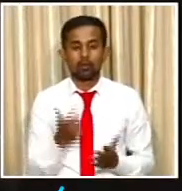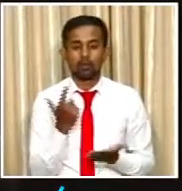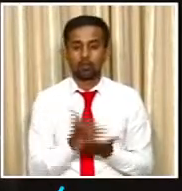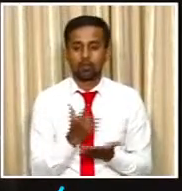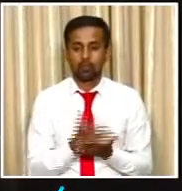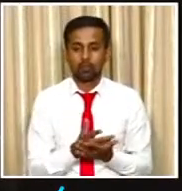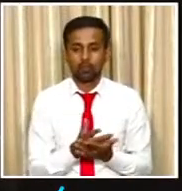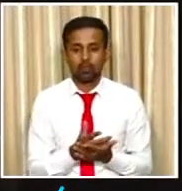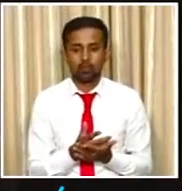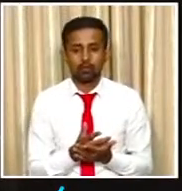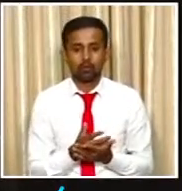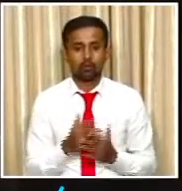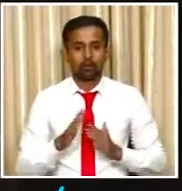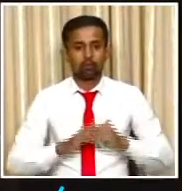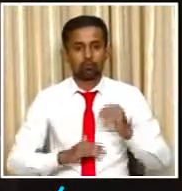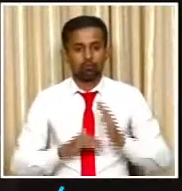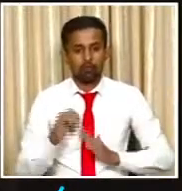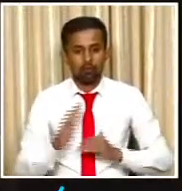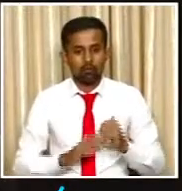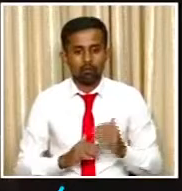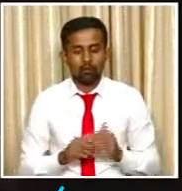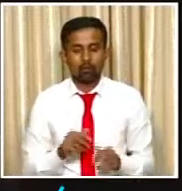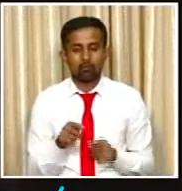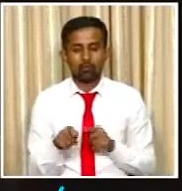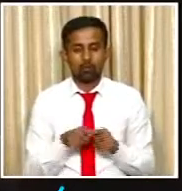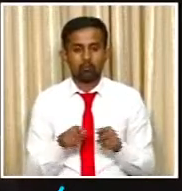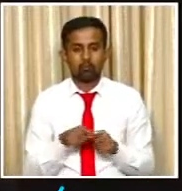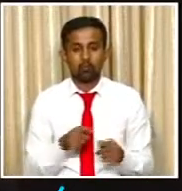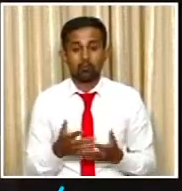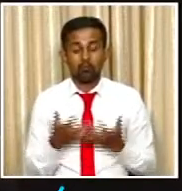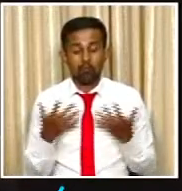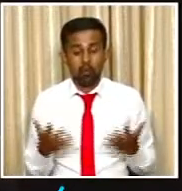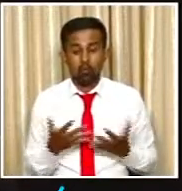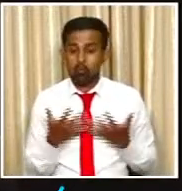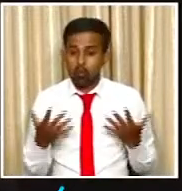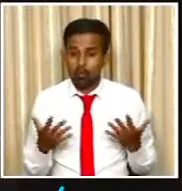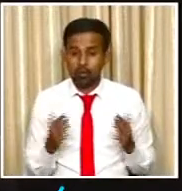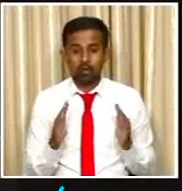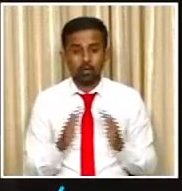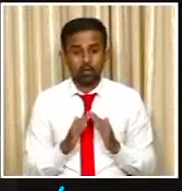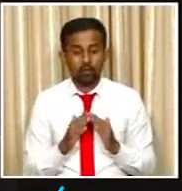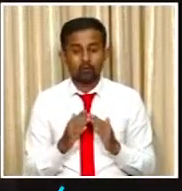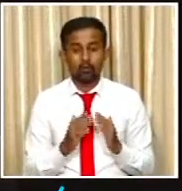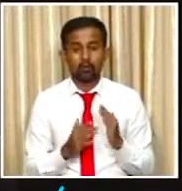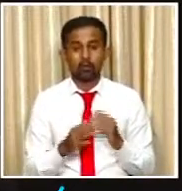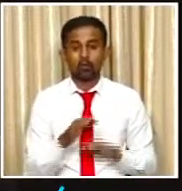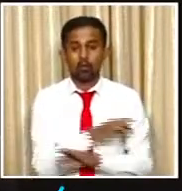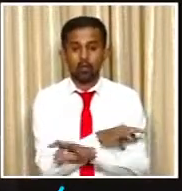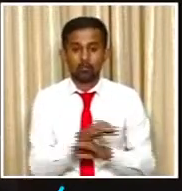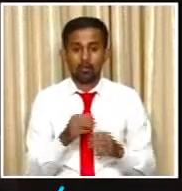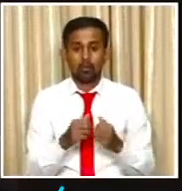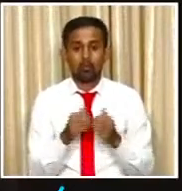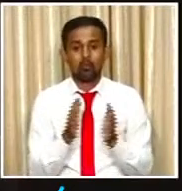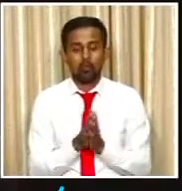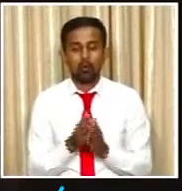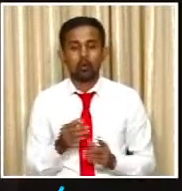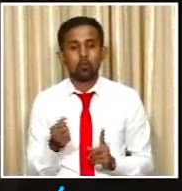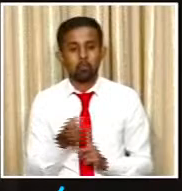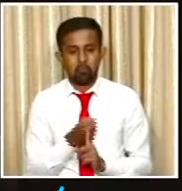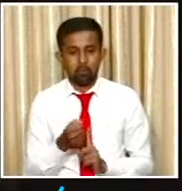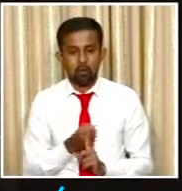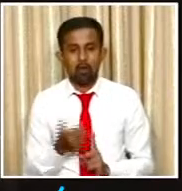රටේ හස්ත මේ රටේ මේ වගේ ගොඩක් කර්මාන්තයට ගෘහ නිර්මාණ මේ ගොඩක් කර්මාන්තයට මේක